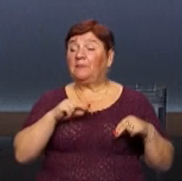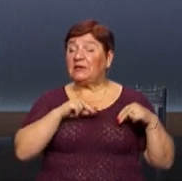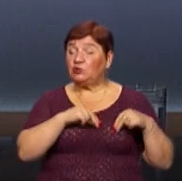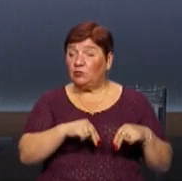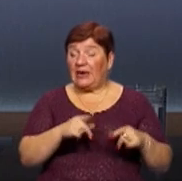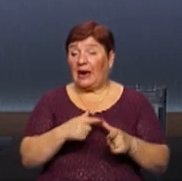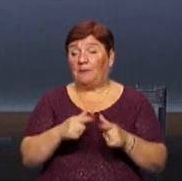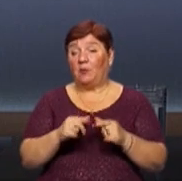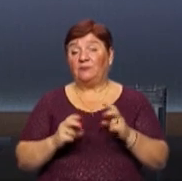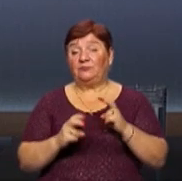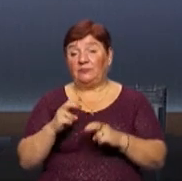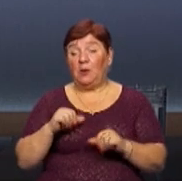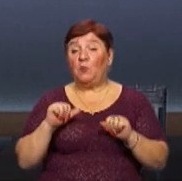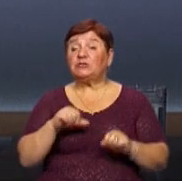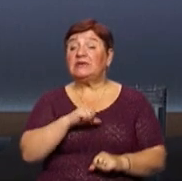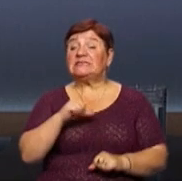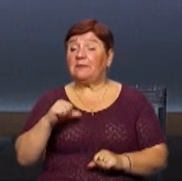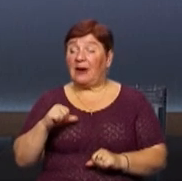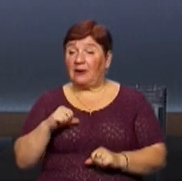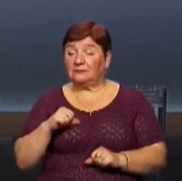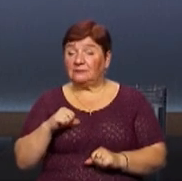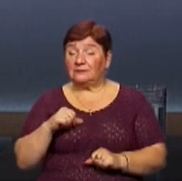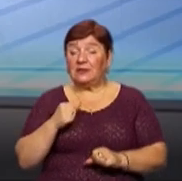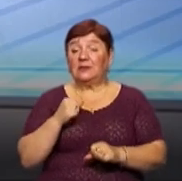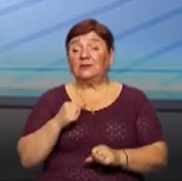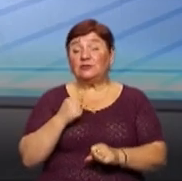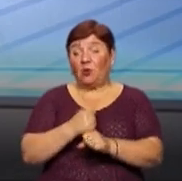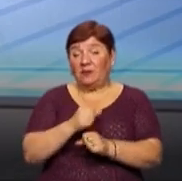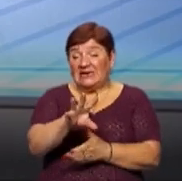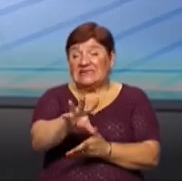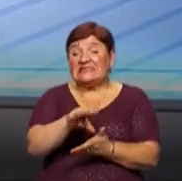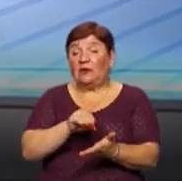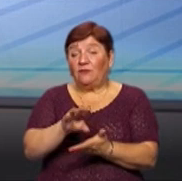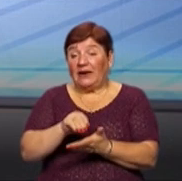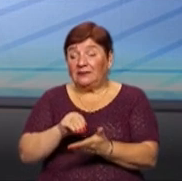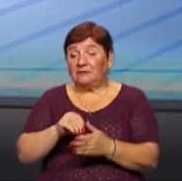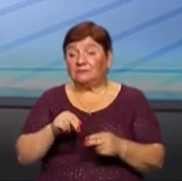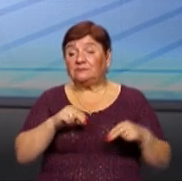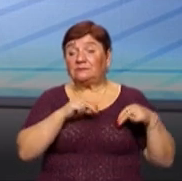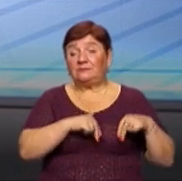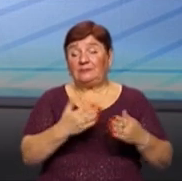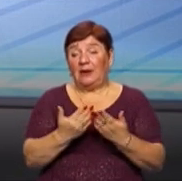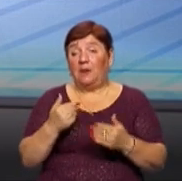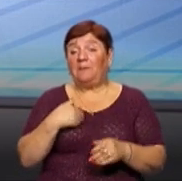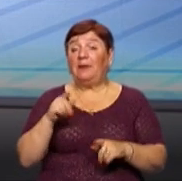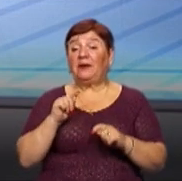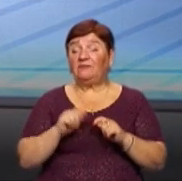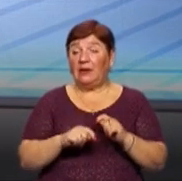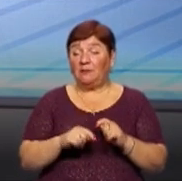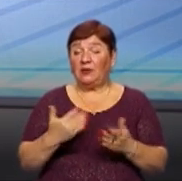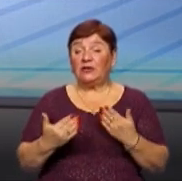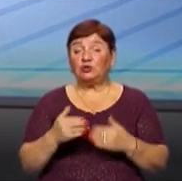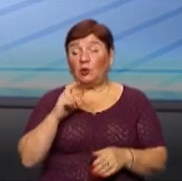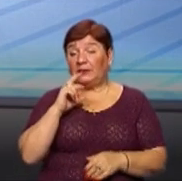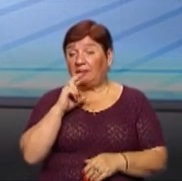або підприємець, вона так само може сама собі засканувати трудову книжку і нам надіслати. Одне, що ми їх перевіряємо, і якщо